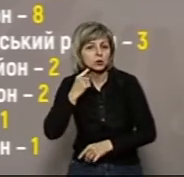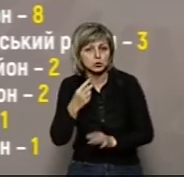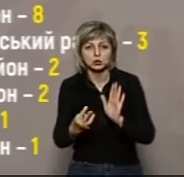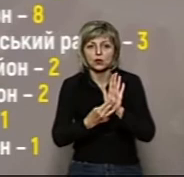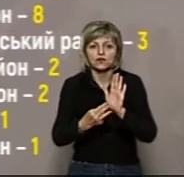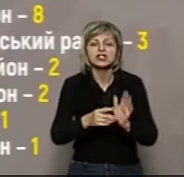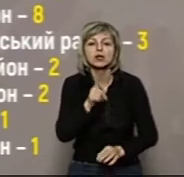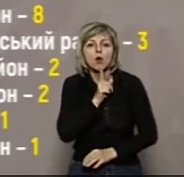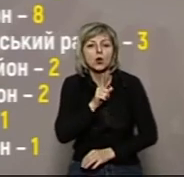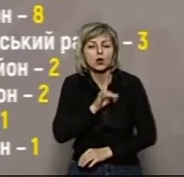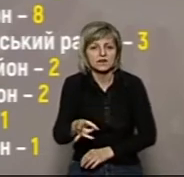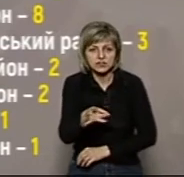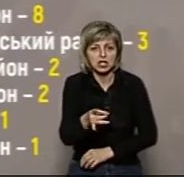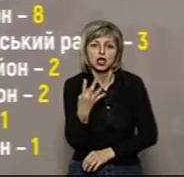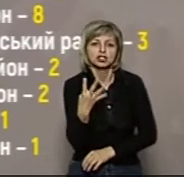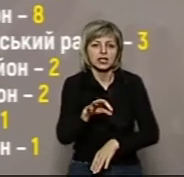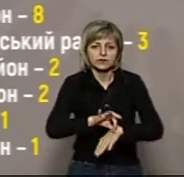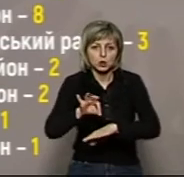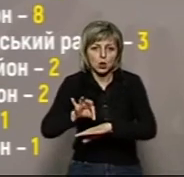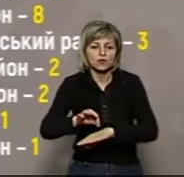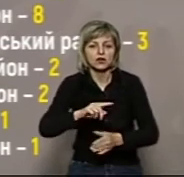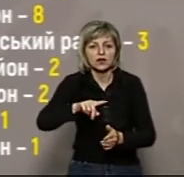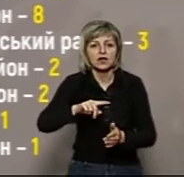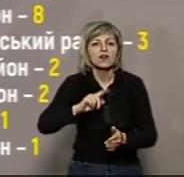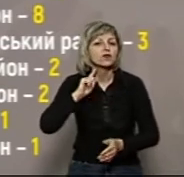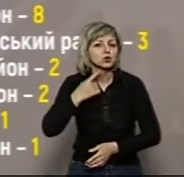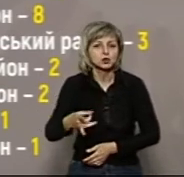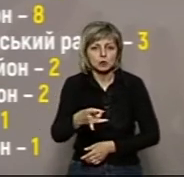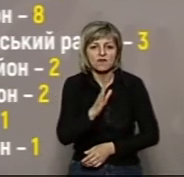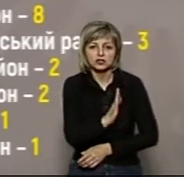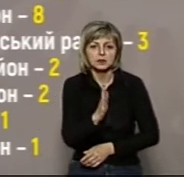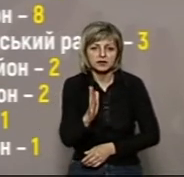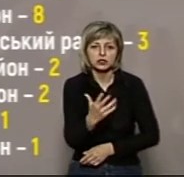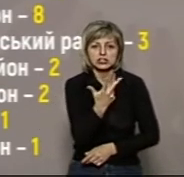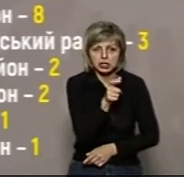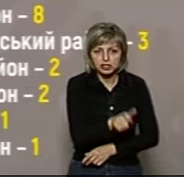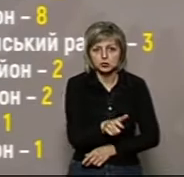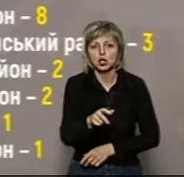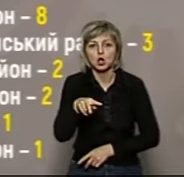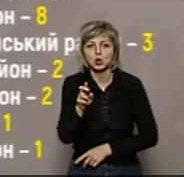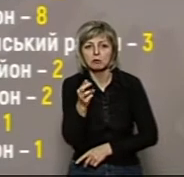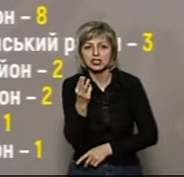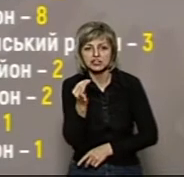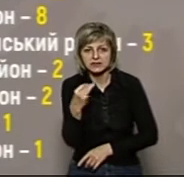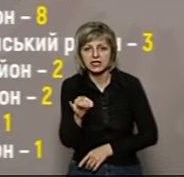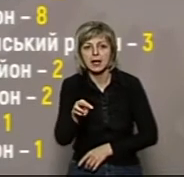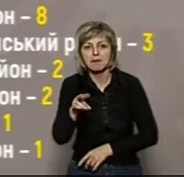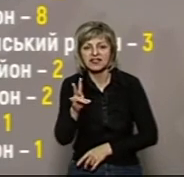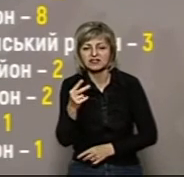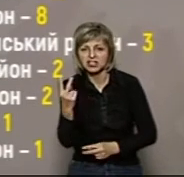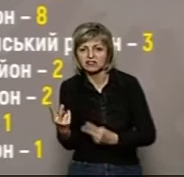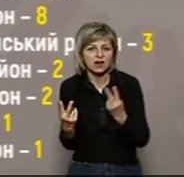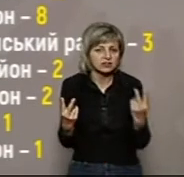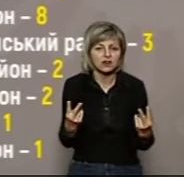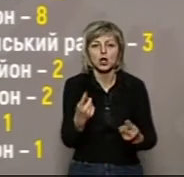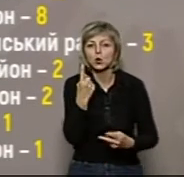8 в Горохівському районі, 4 хворих в Луцькому, у Володимир-Волинському 3, в Любешівському та Маневицькому по 2. І по